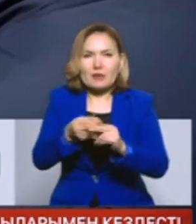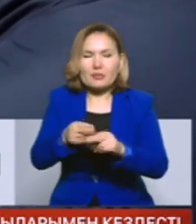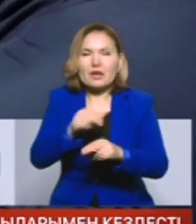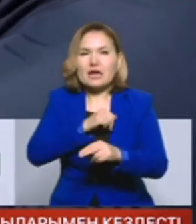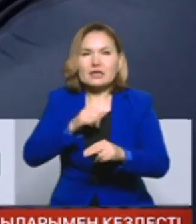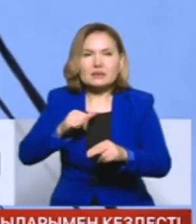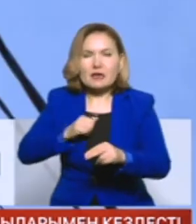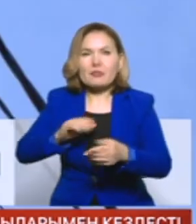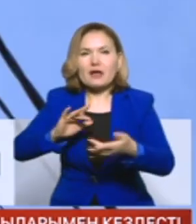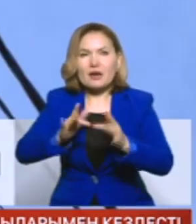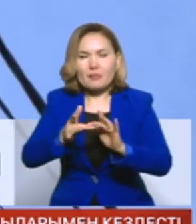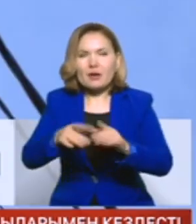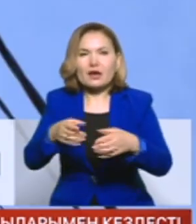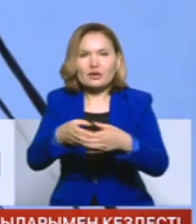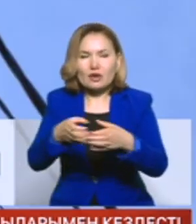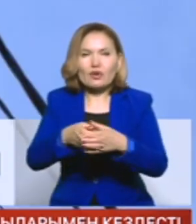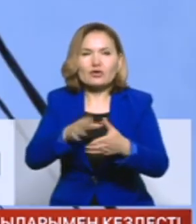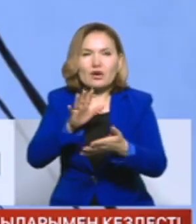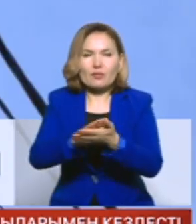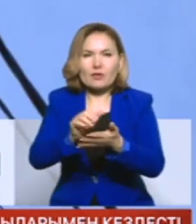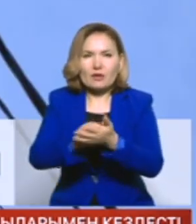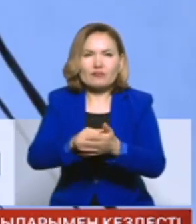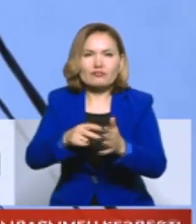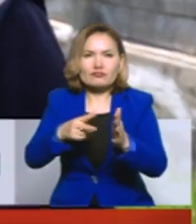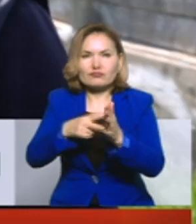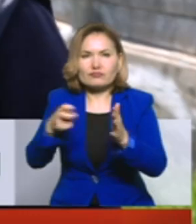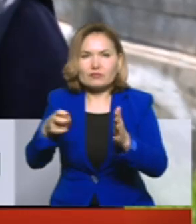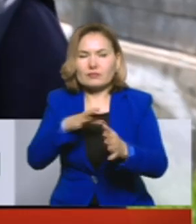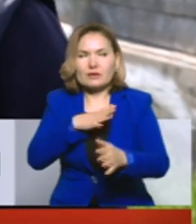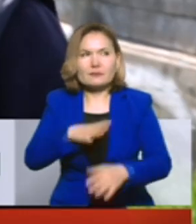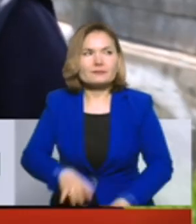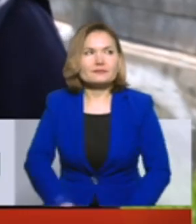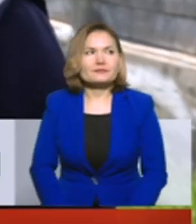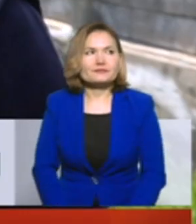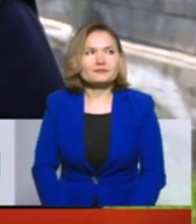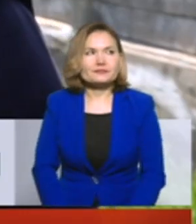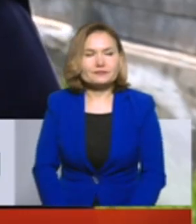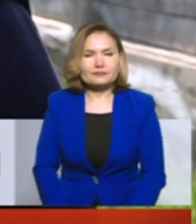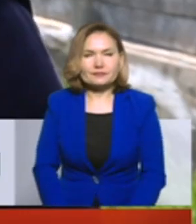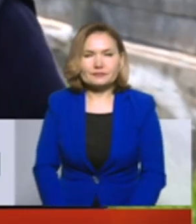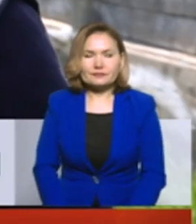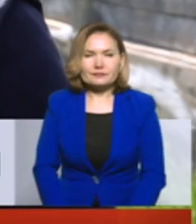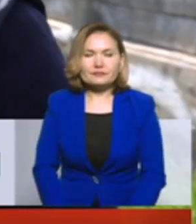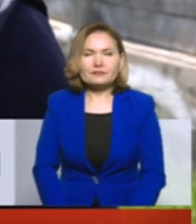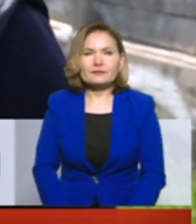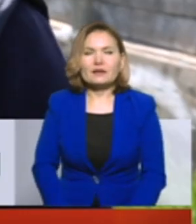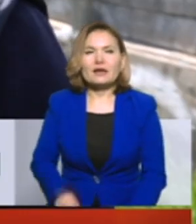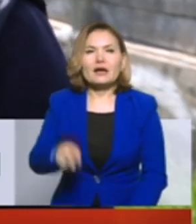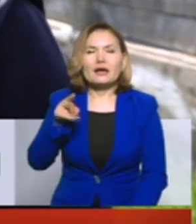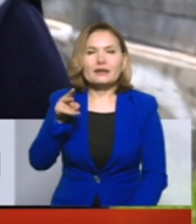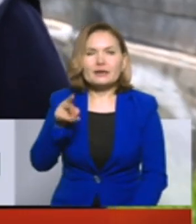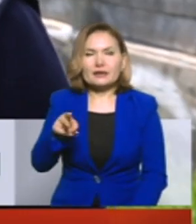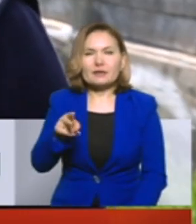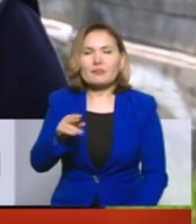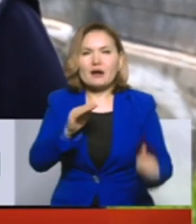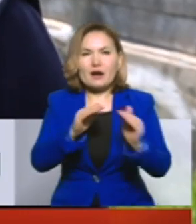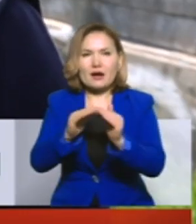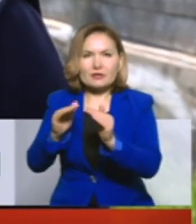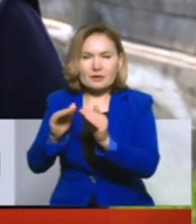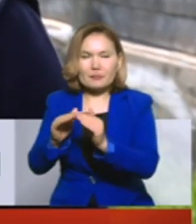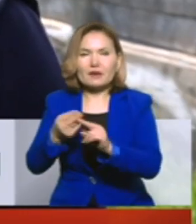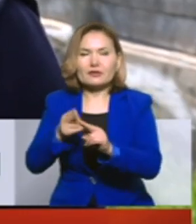өздері интернет желісінің ұяшықтарын бұзып, ажыратып тастаған. Егер де мен сол 2000 абоненттің барлығын